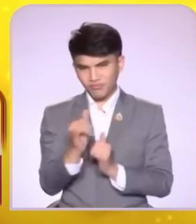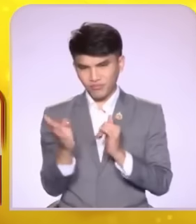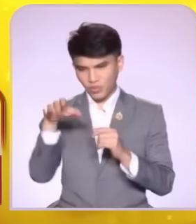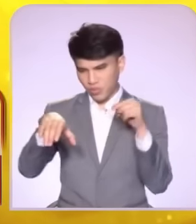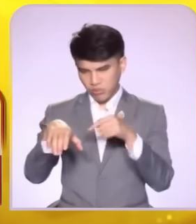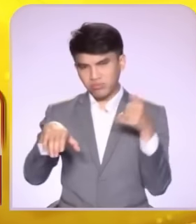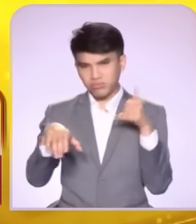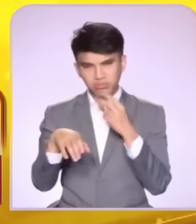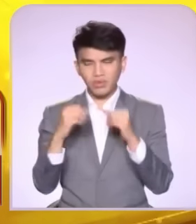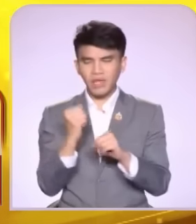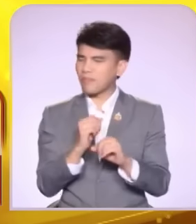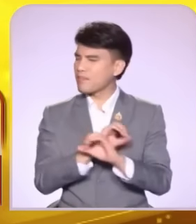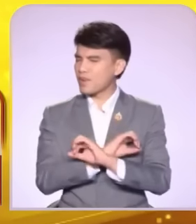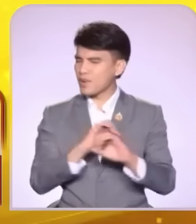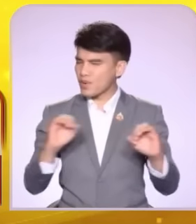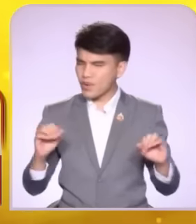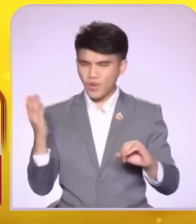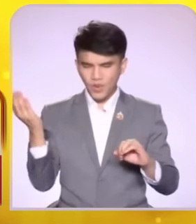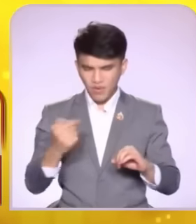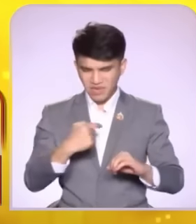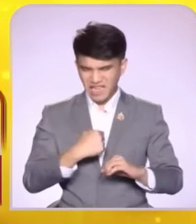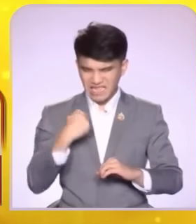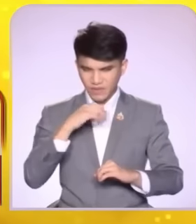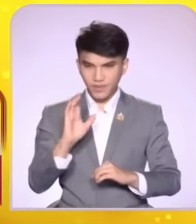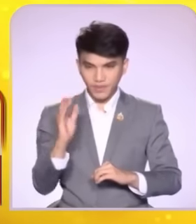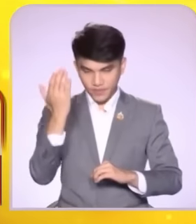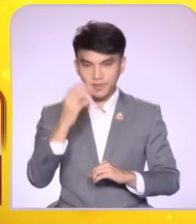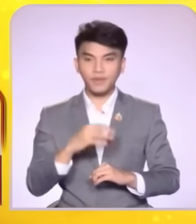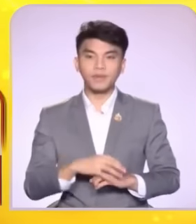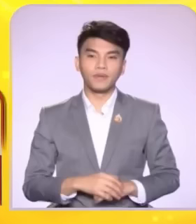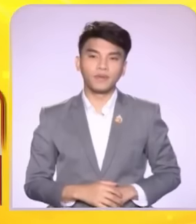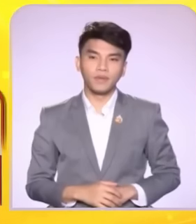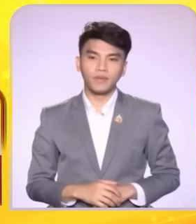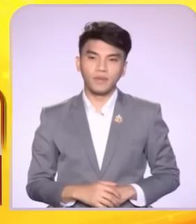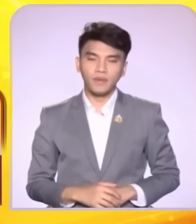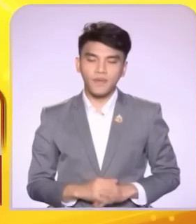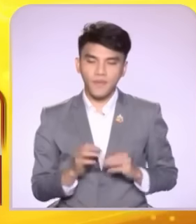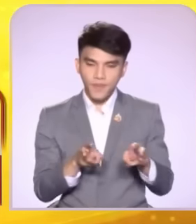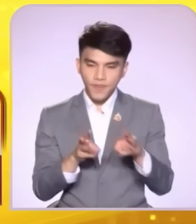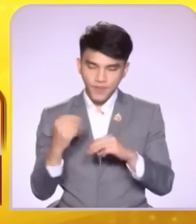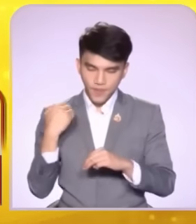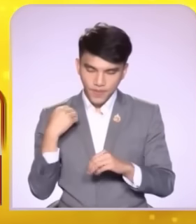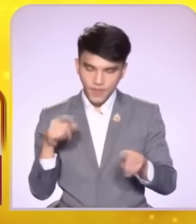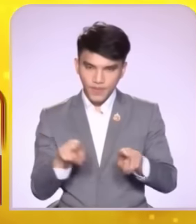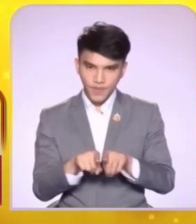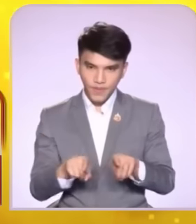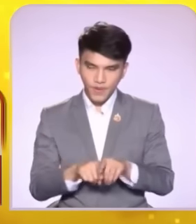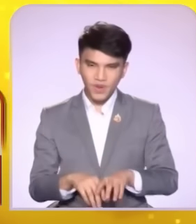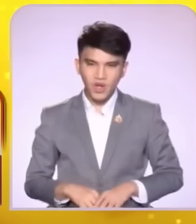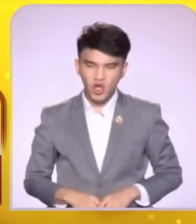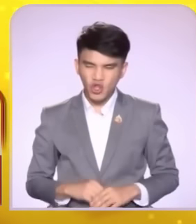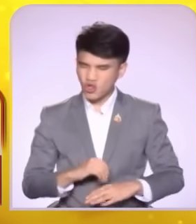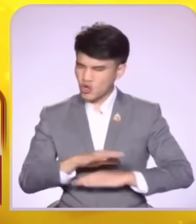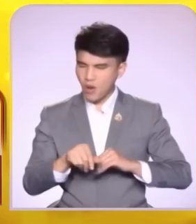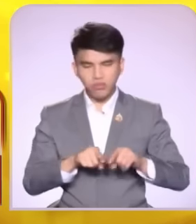ข้าบริษัทเขาแล้วไม่ต้องทำอะไรเขาชวนอะไรก็ใจแข็งเข้าไว้แต่เขามีวิธีแล้วเนียนแล้วทุกคน